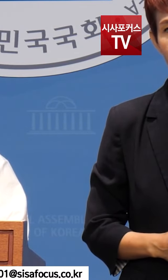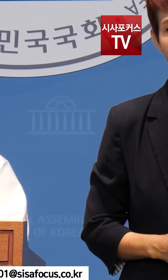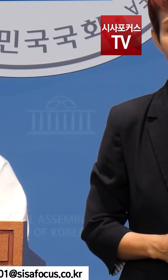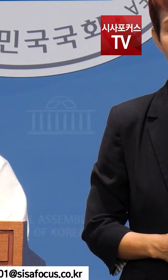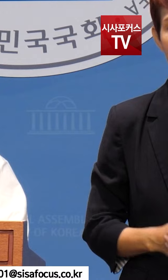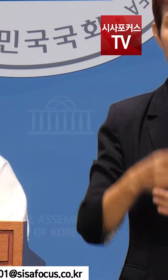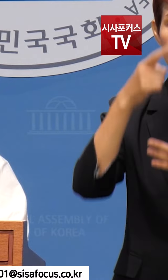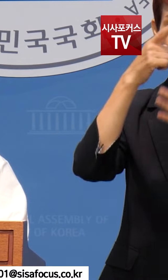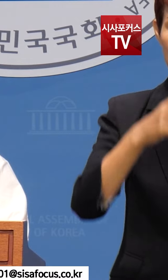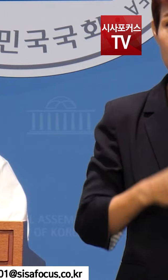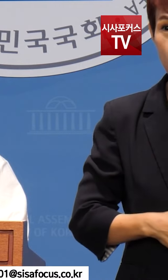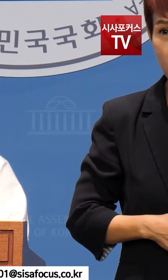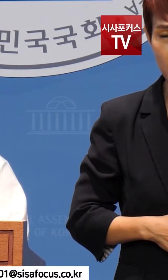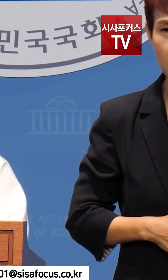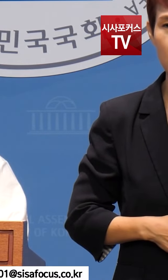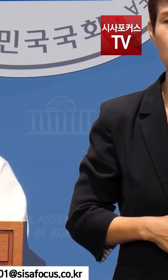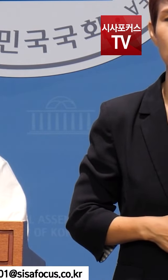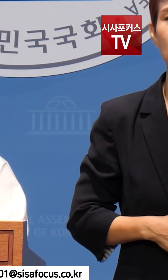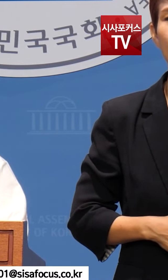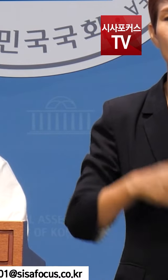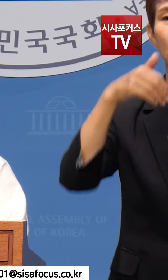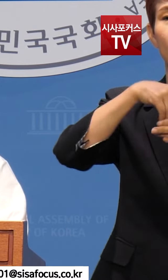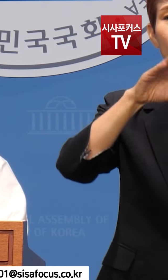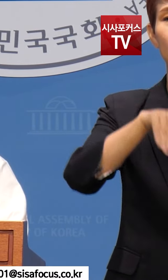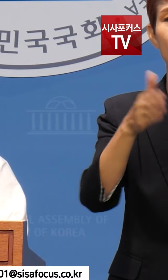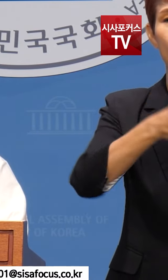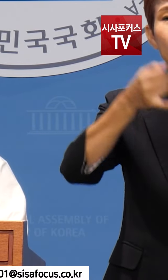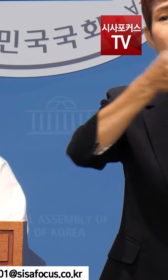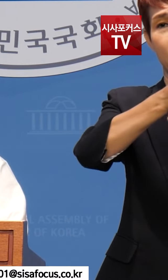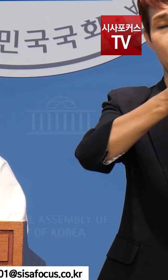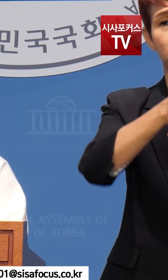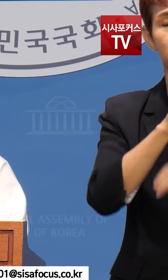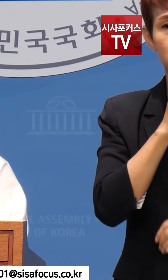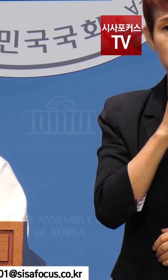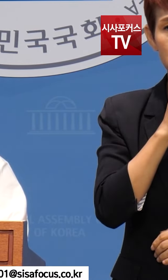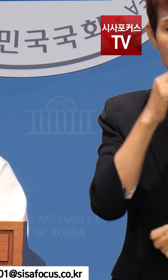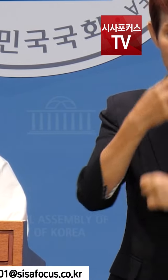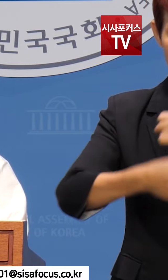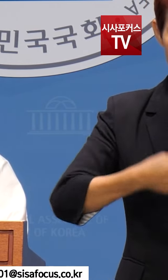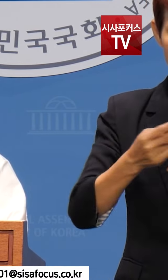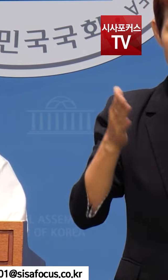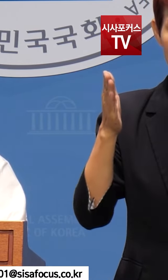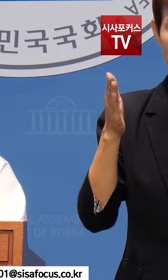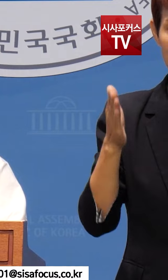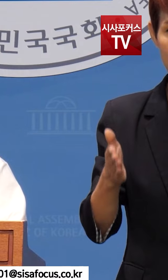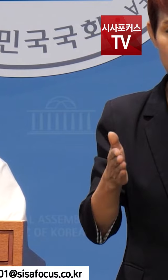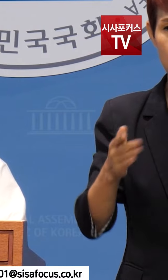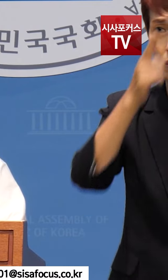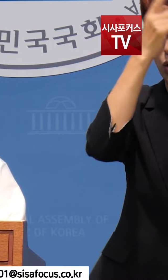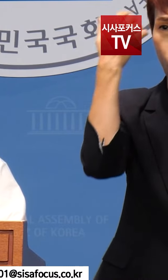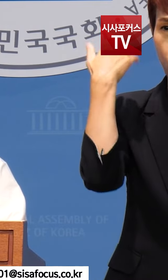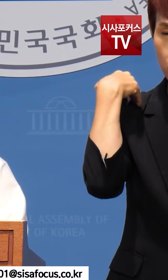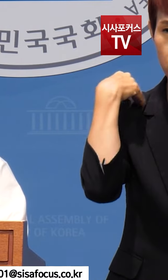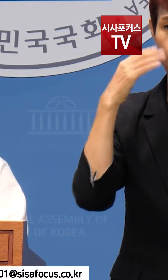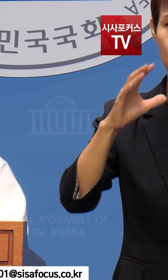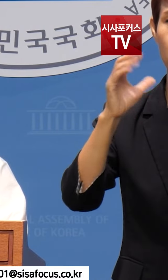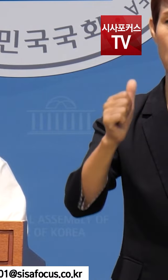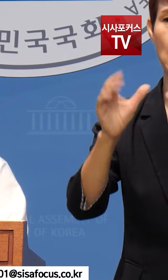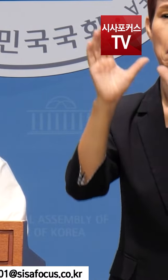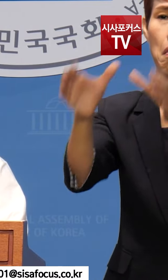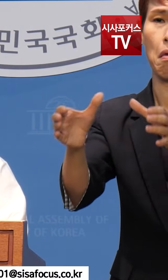윤 대통령의 대선 공약이었던 연금개혁은 지난 2년간 사실상 정부와 국회가 서로